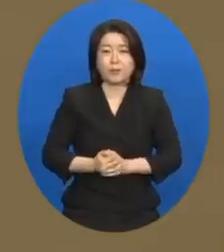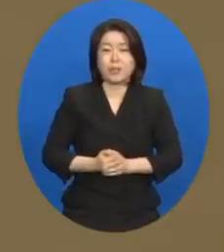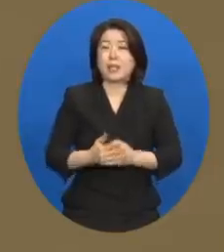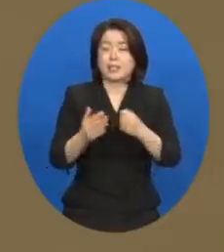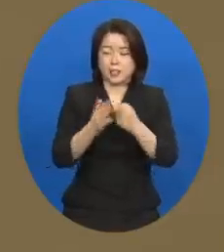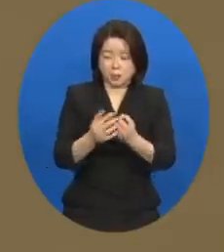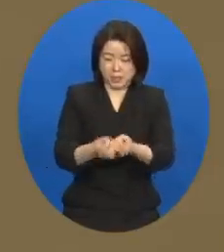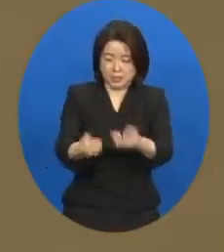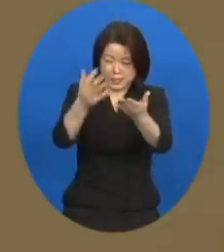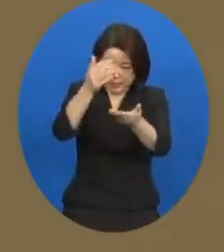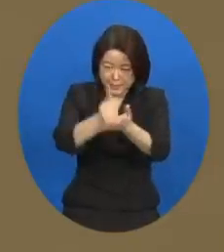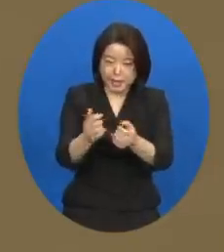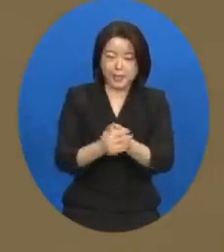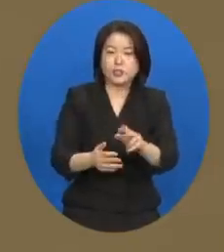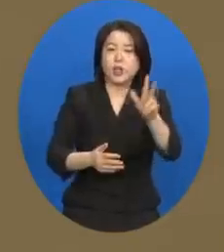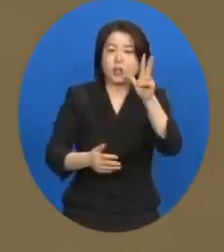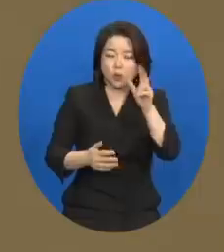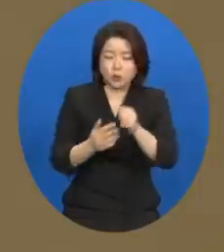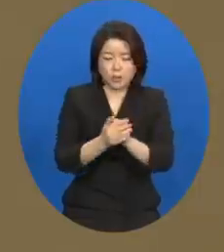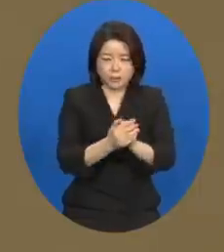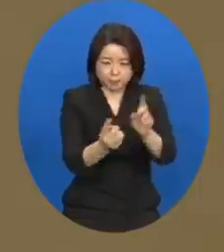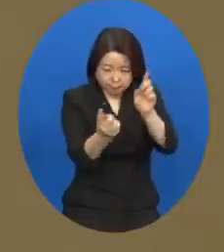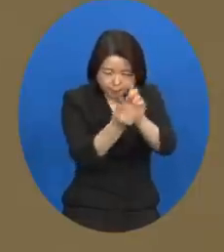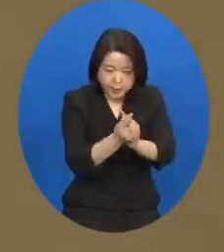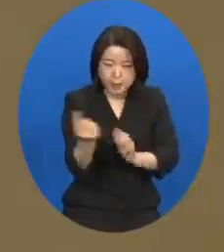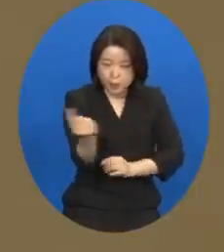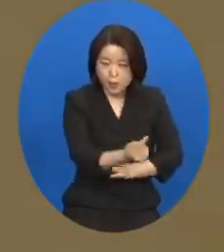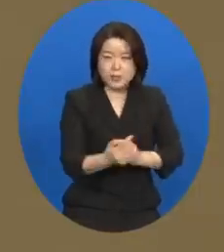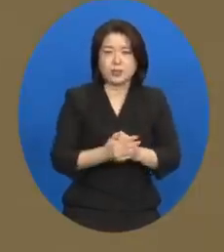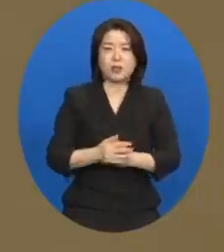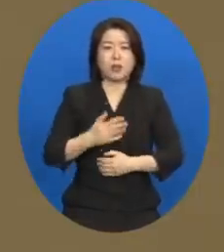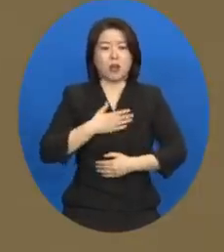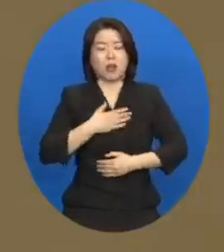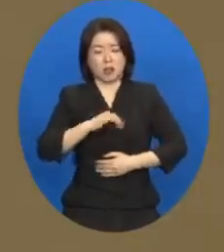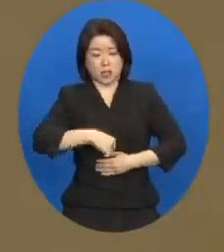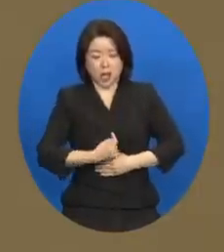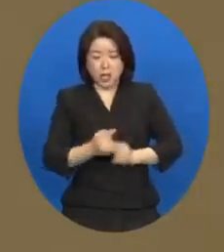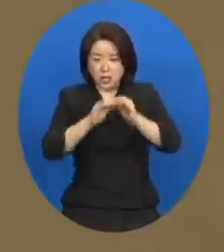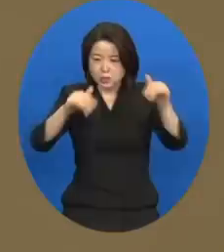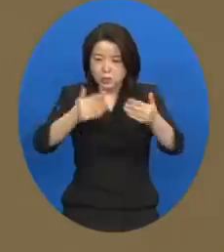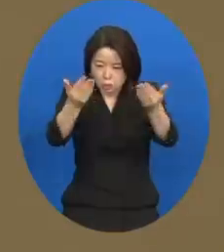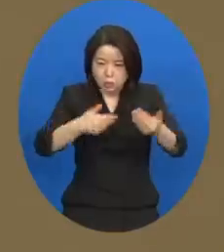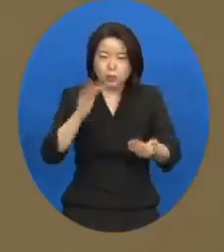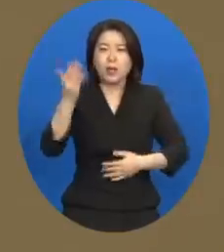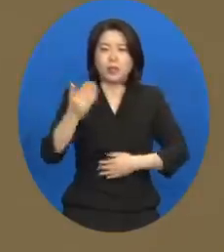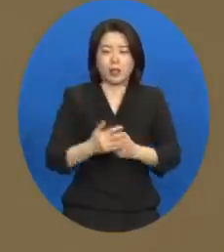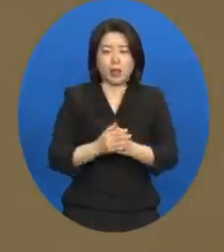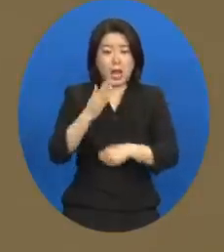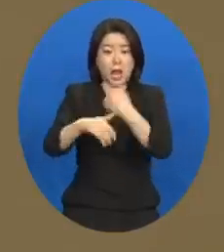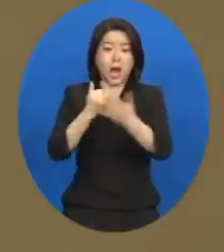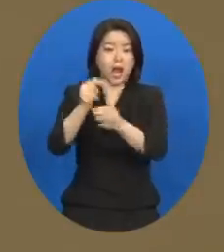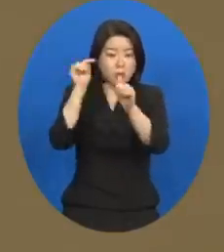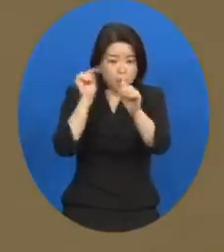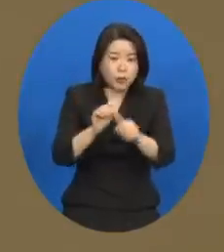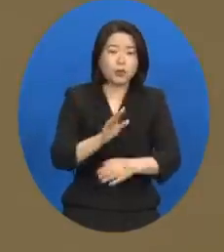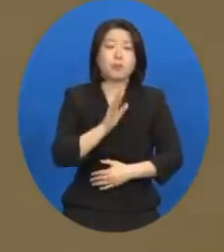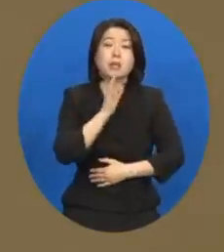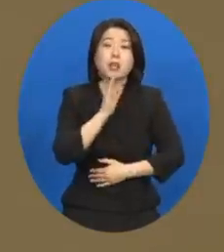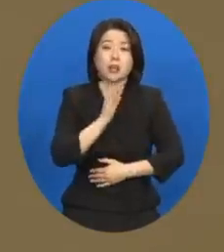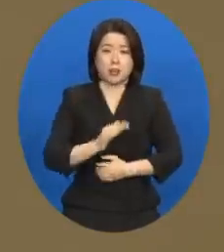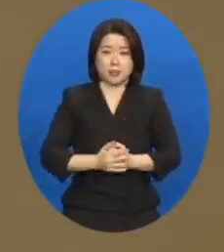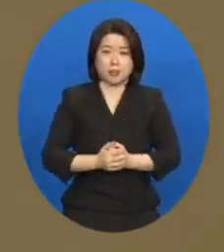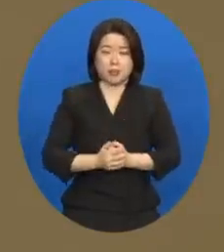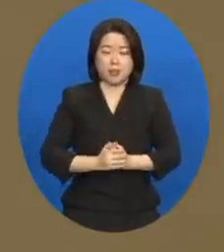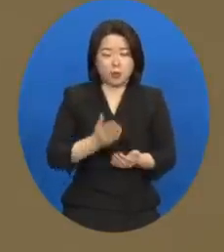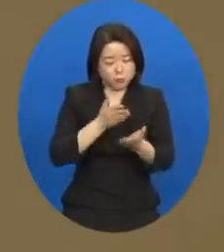제사장과 여호수아에게 찾아와서 자기들에게 성읍이 주어져야 되지 않느냐, 하나님의 명령이지 않느냐